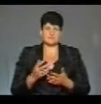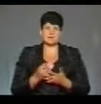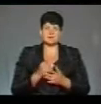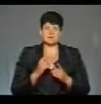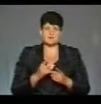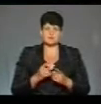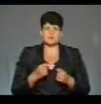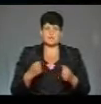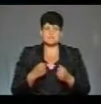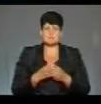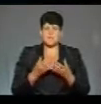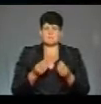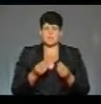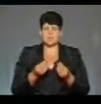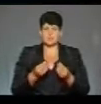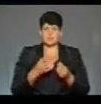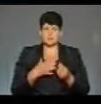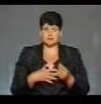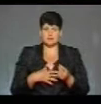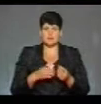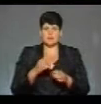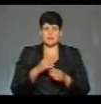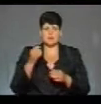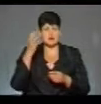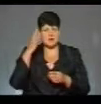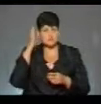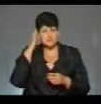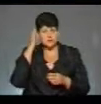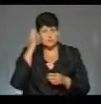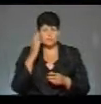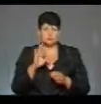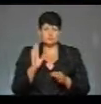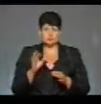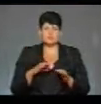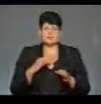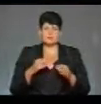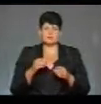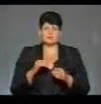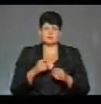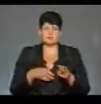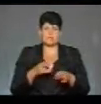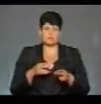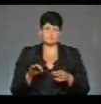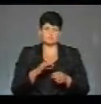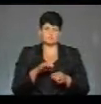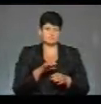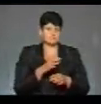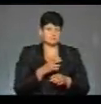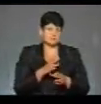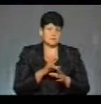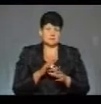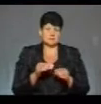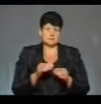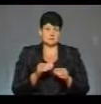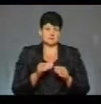забій м'яких тканин, рана на голові, яку буде нейрохірург ушивати, І це